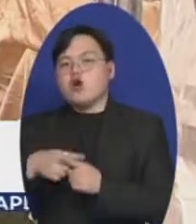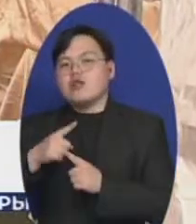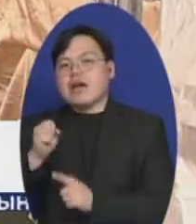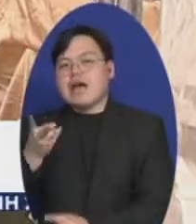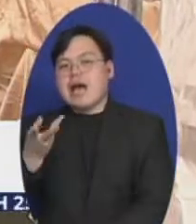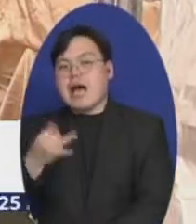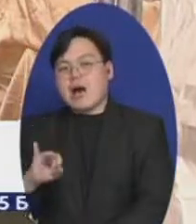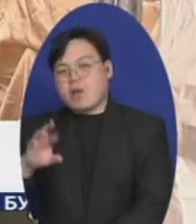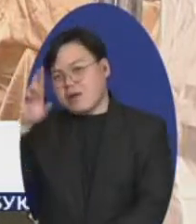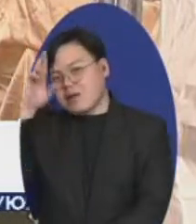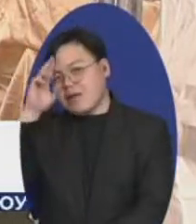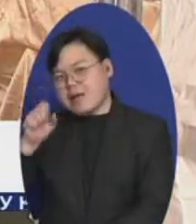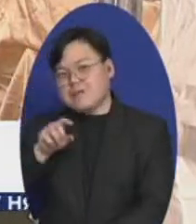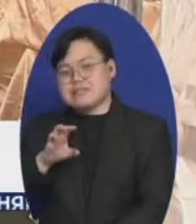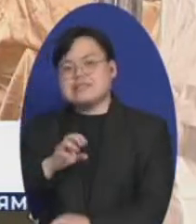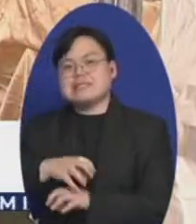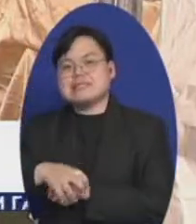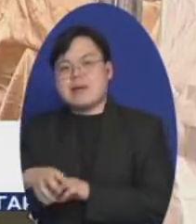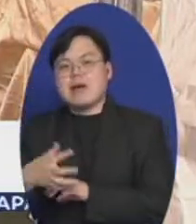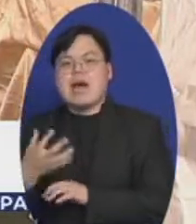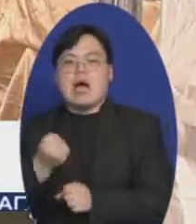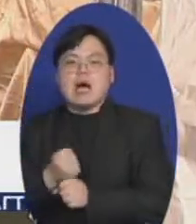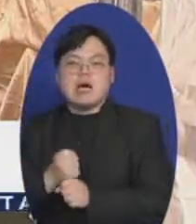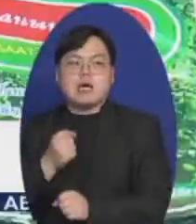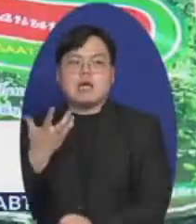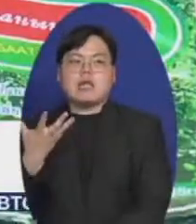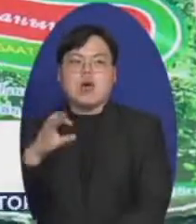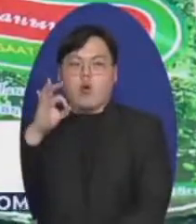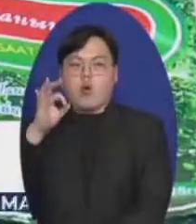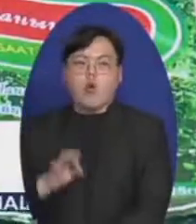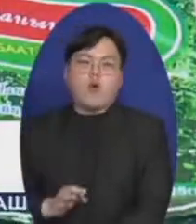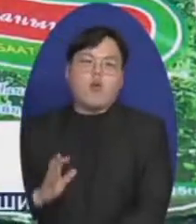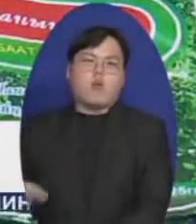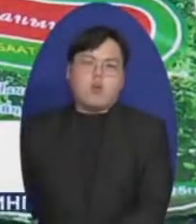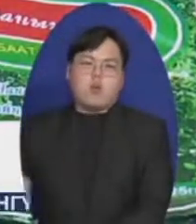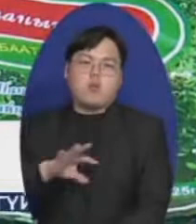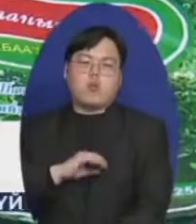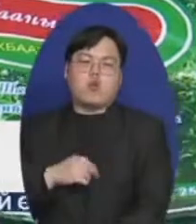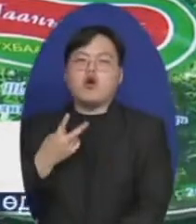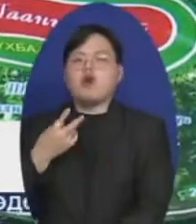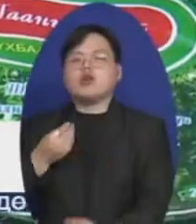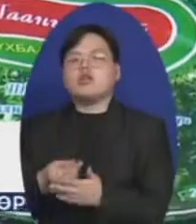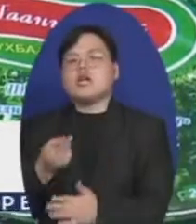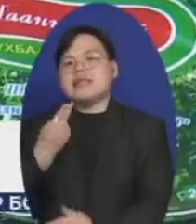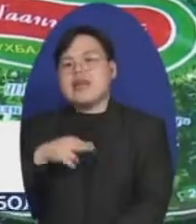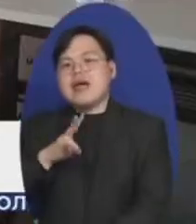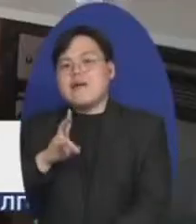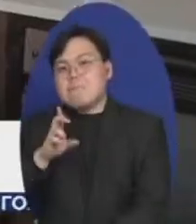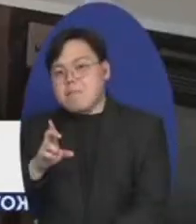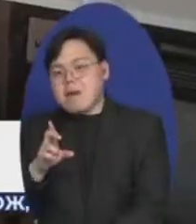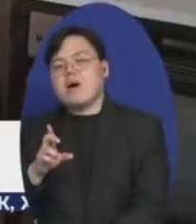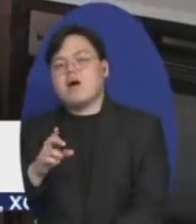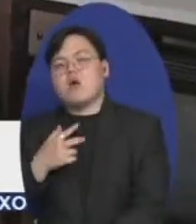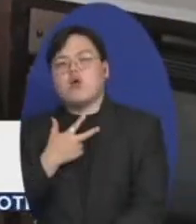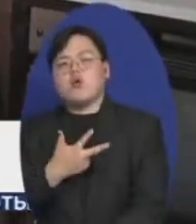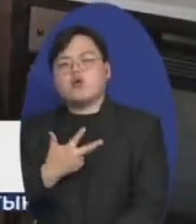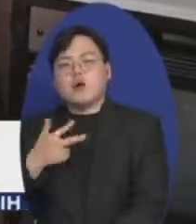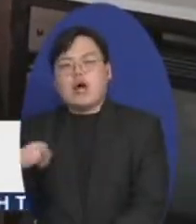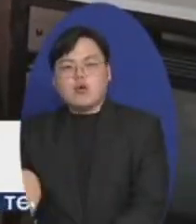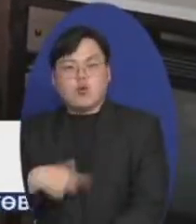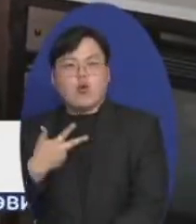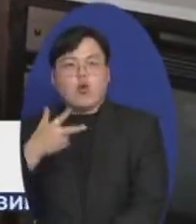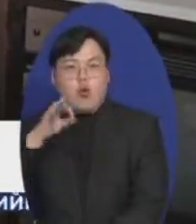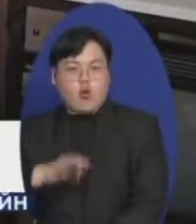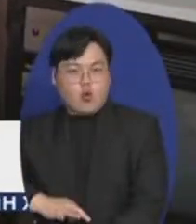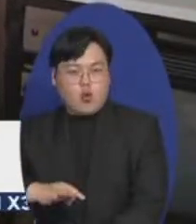хөдөө аж ахуй хөнгөн үйлдвэрийн салбарт нийт ажиллах хүчний 50 орчим хувь хөдөлмөрлөж байна. Дотоодын нийт бүтээгдэхүүний 32.3%-ийг